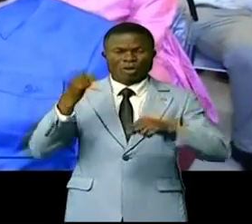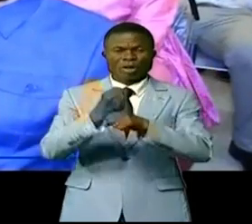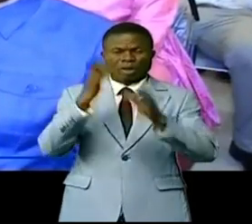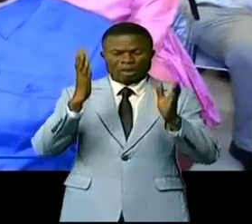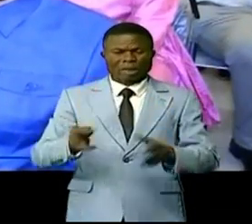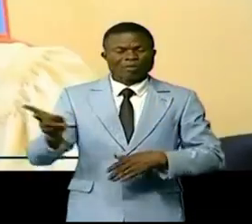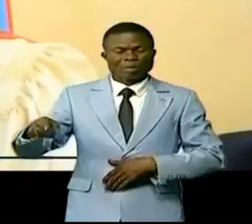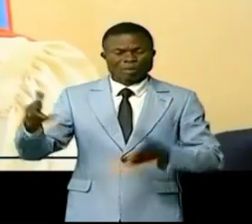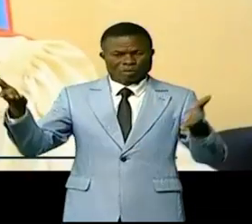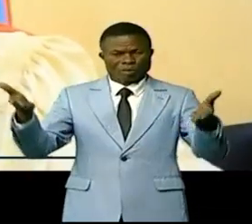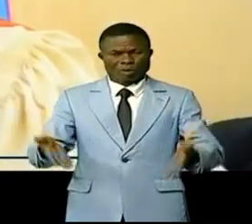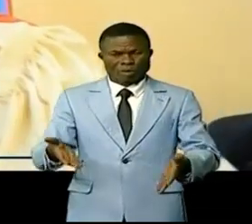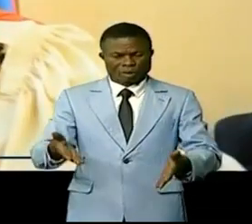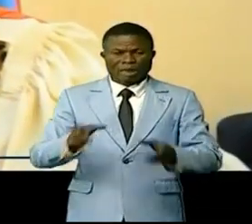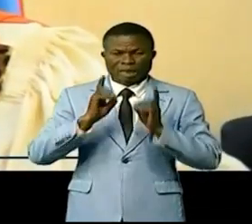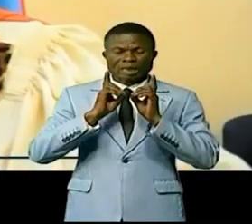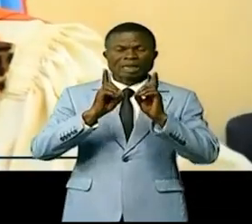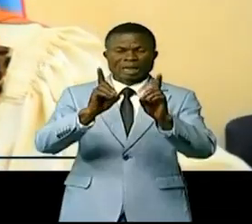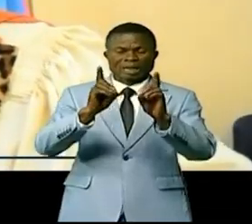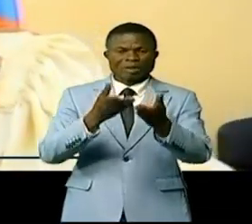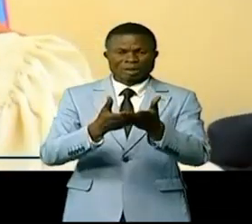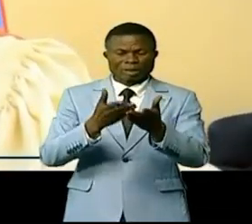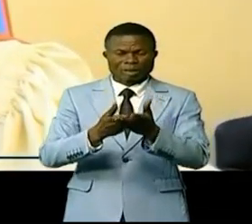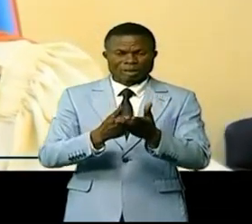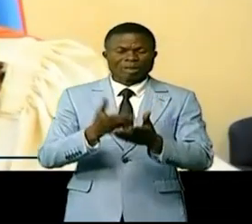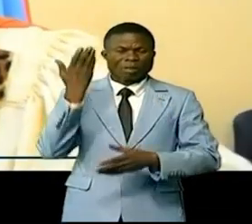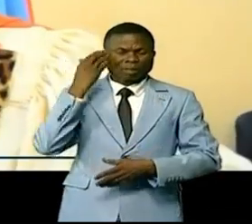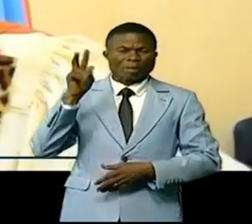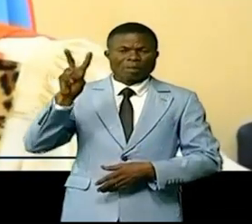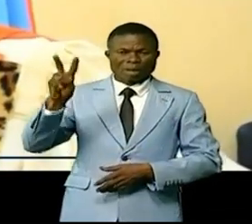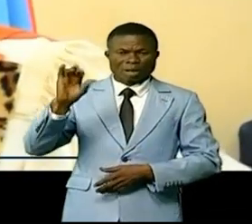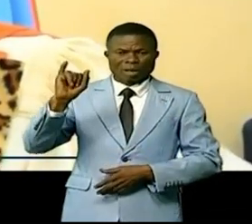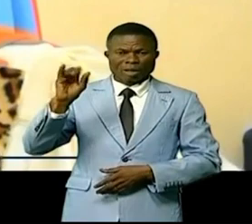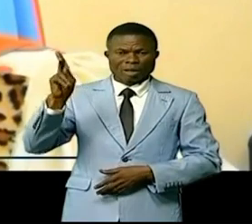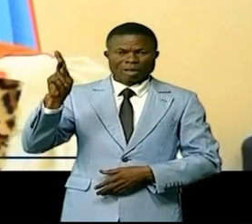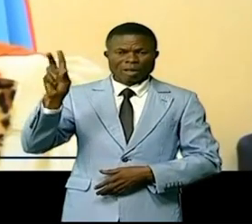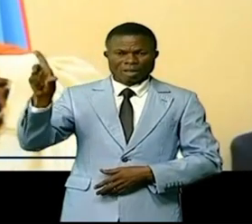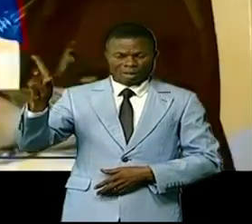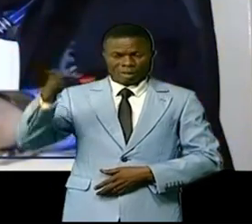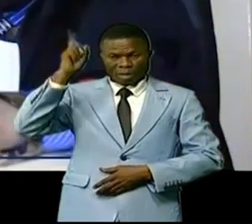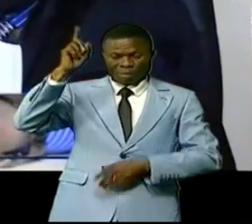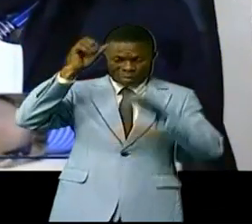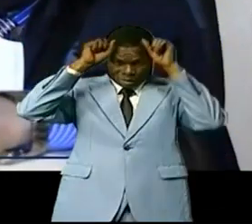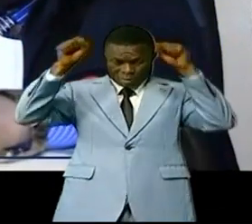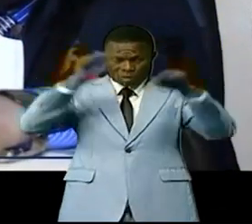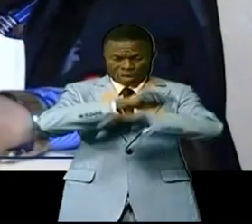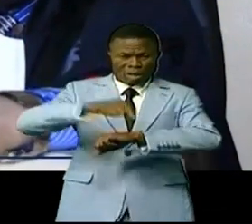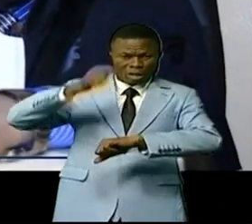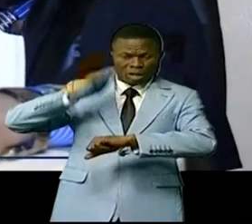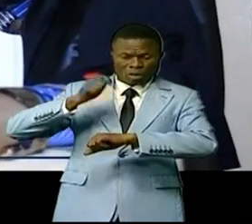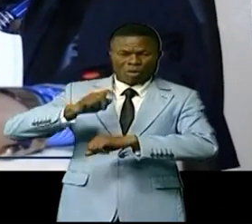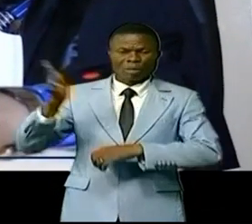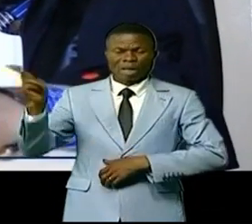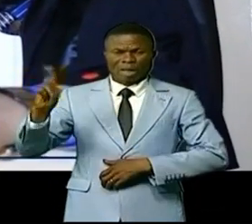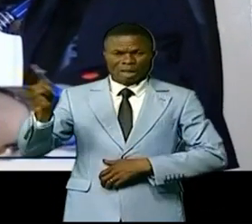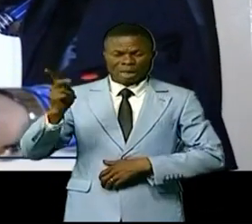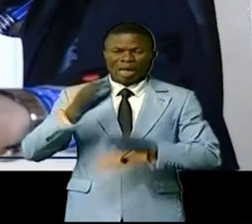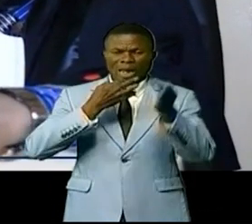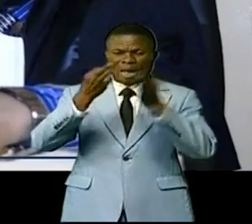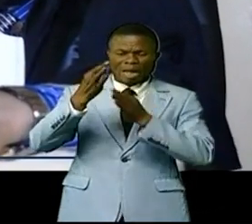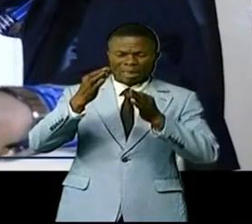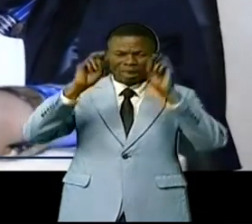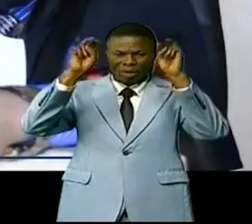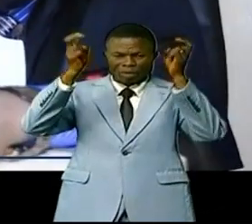de la province. Dans son discours, Vicky Tshibula, premier président de la cour d'appel du Kasaï, a développé les